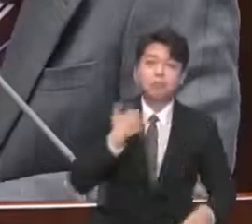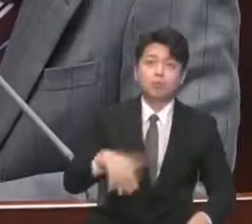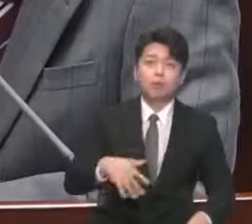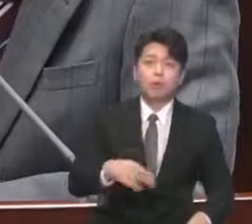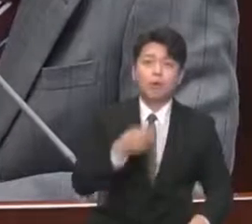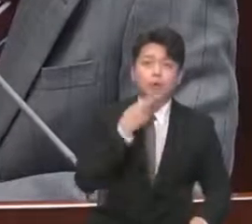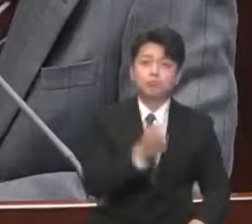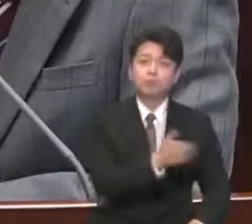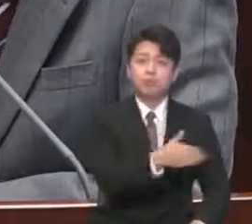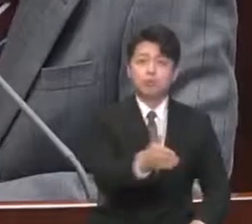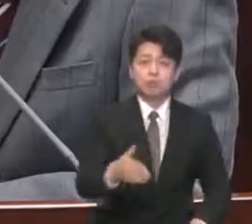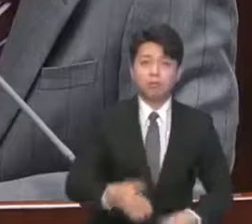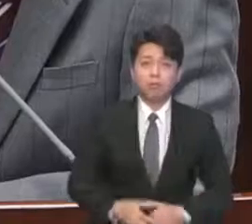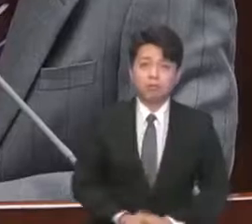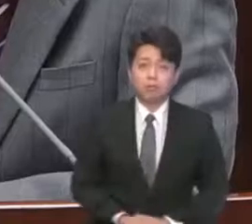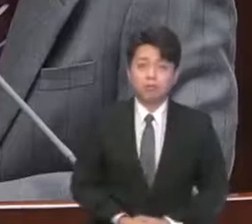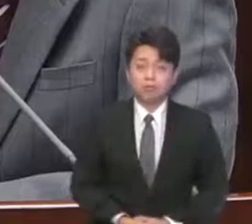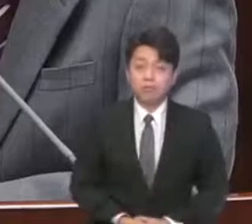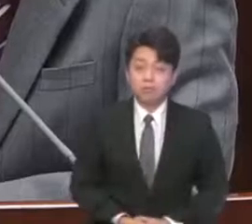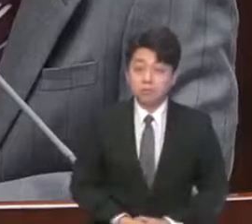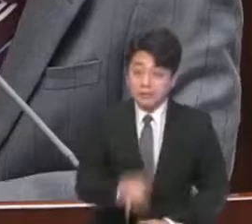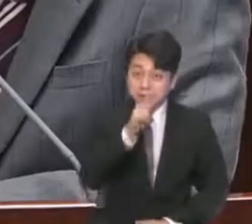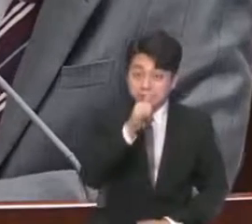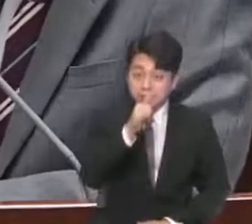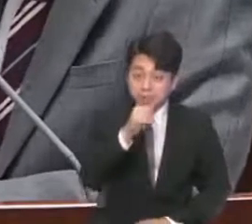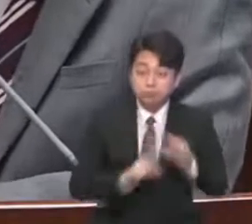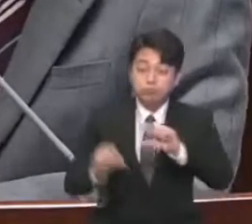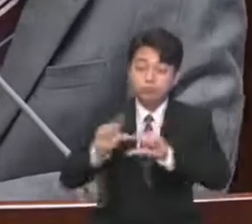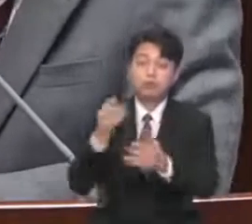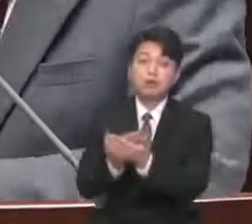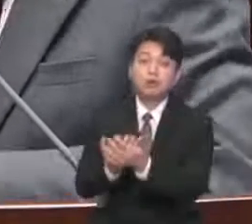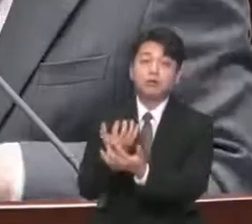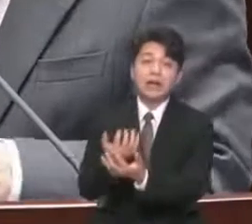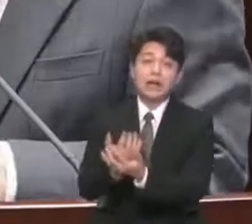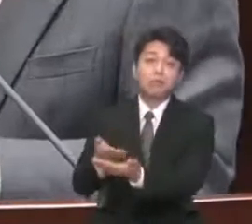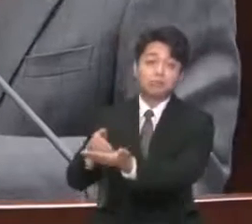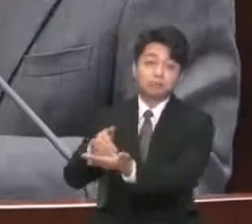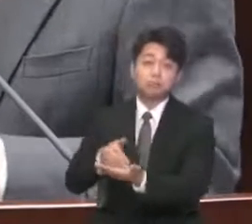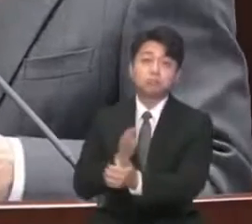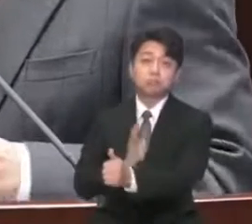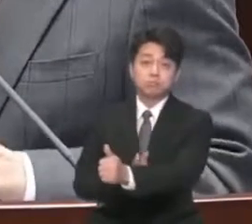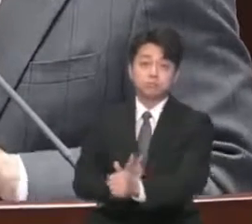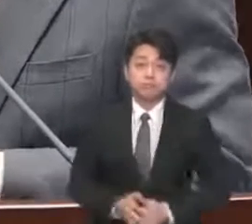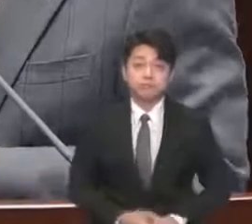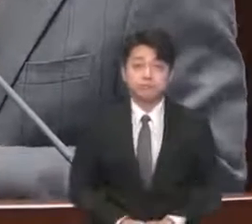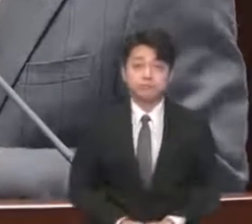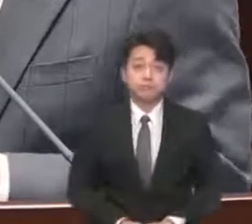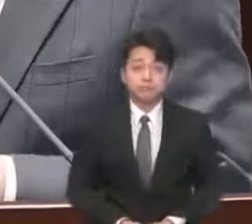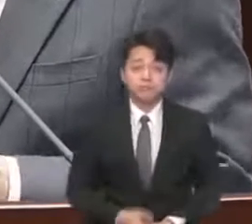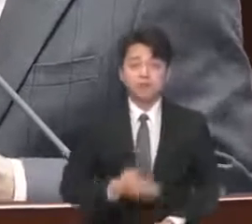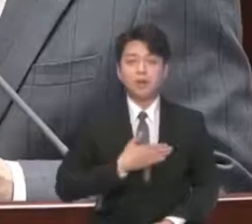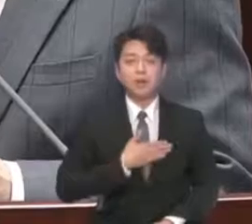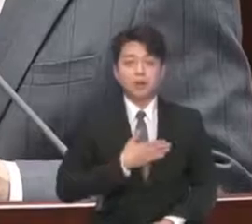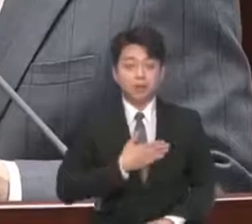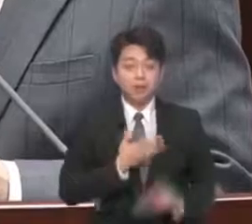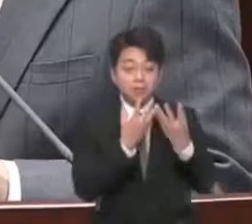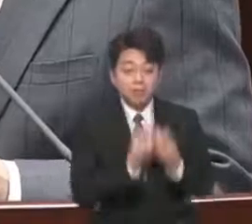없습니다. 그렇지 않습니다. 있으면 추가로 주시고요. 예, 저 자료 그 의원님께 자료 제출할 수